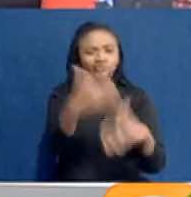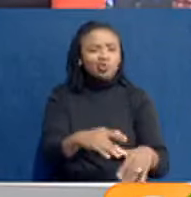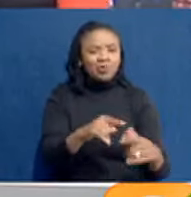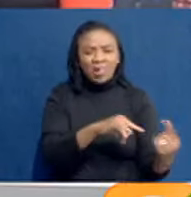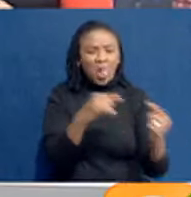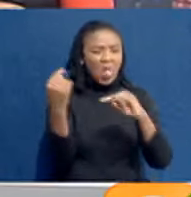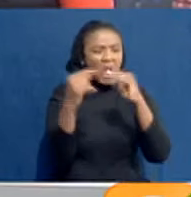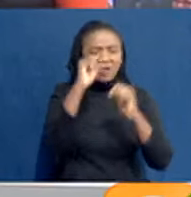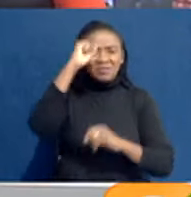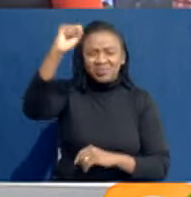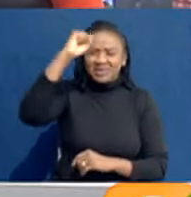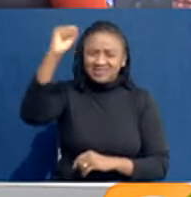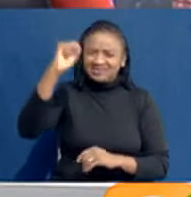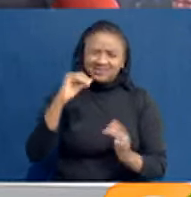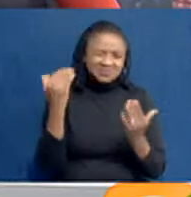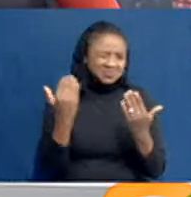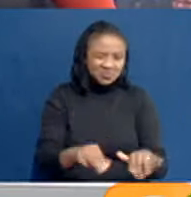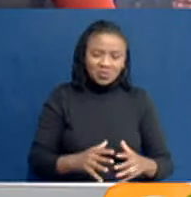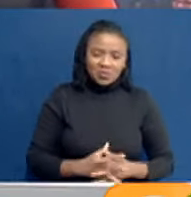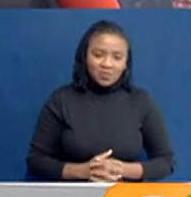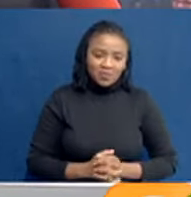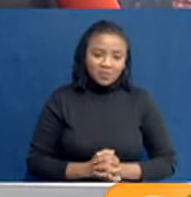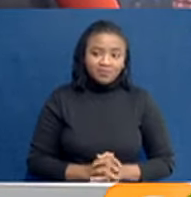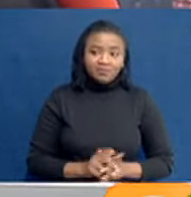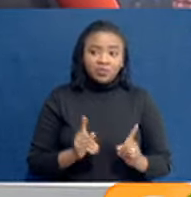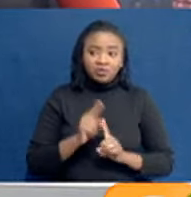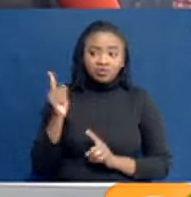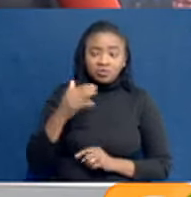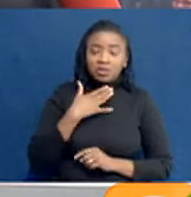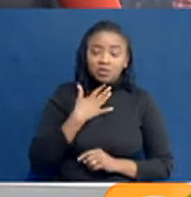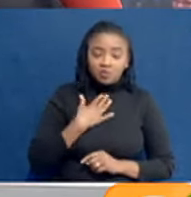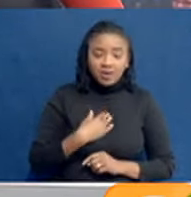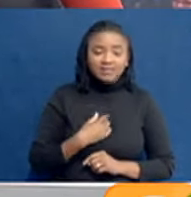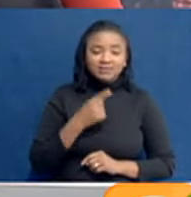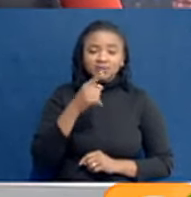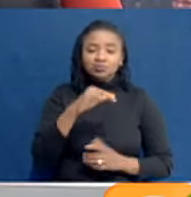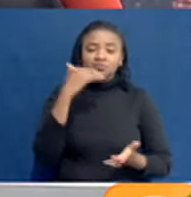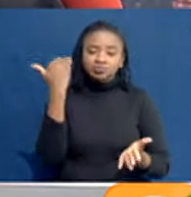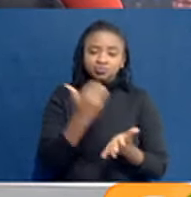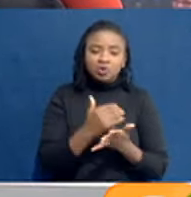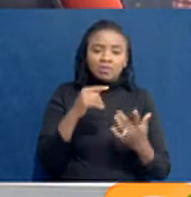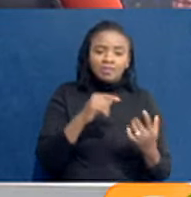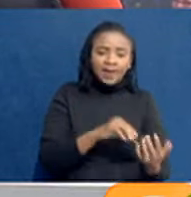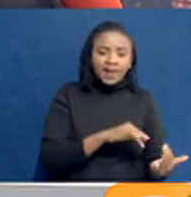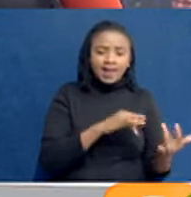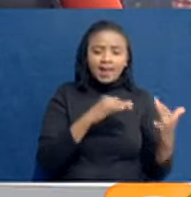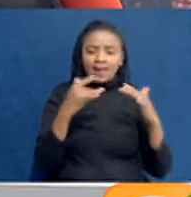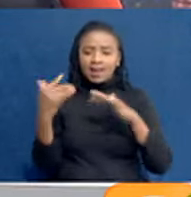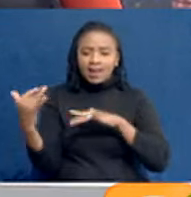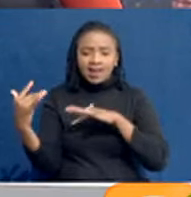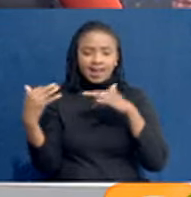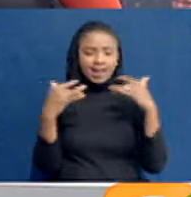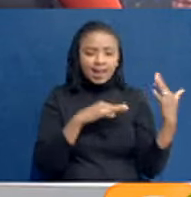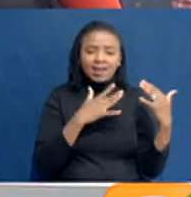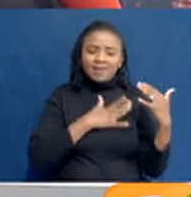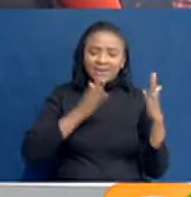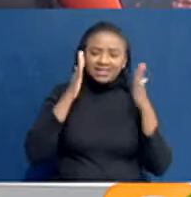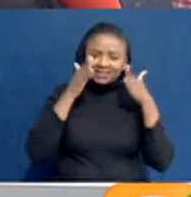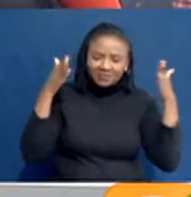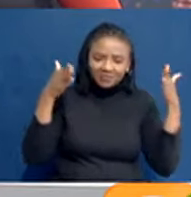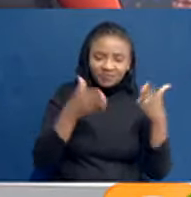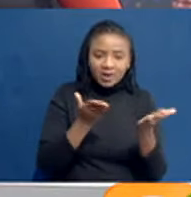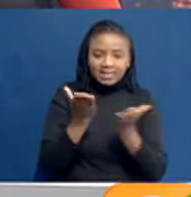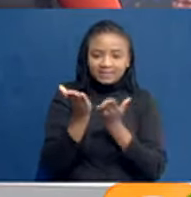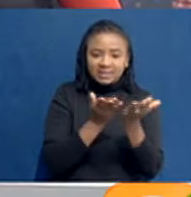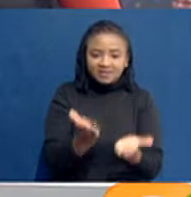rais amemtaka gavana Kawira Mwangaza na wakilishi wodi kukomesha mizozo ya mara kwa mara na kuwafanyia kazi wenyeji wa Meru. Na rais